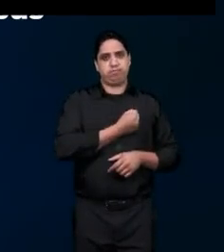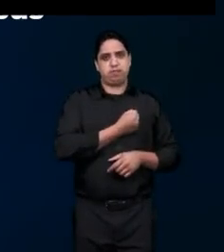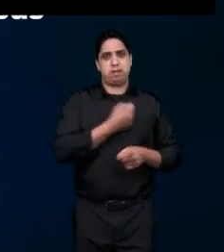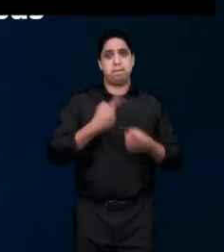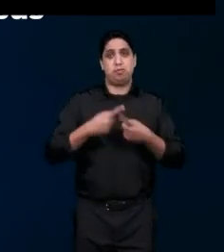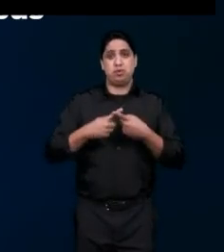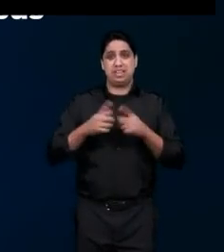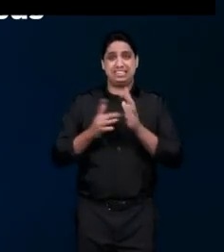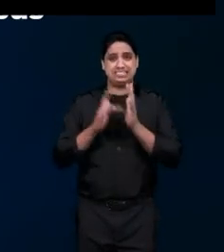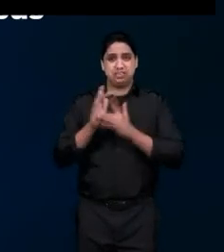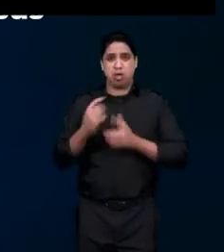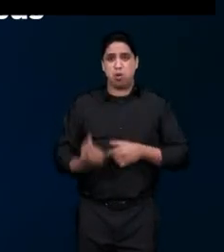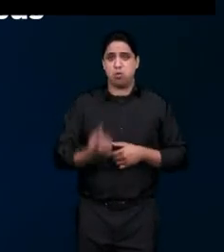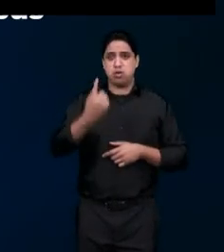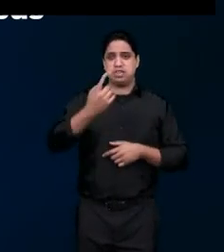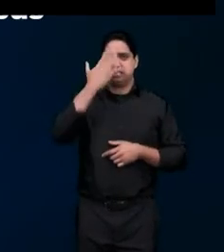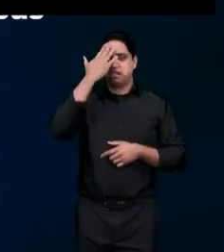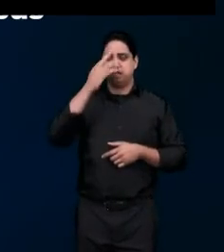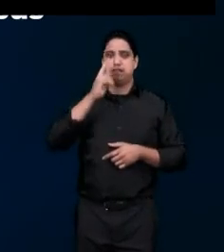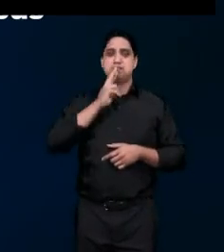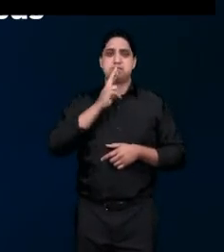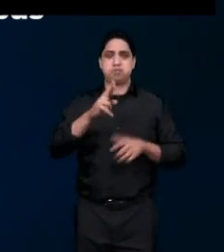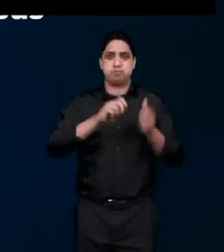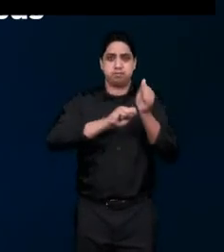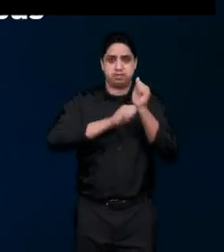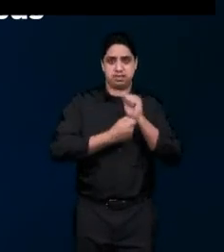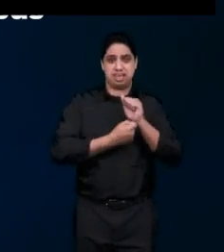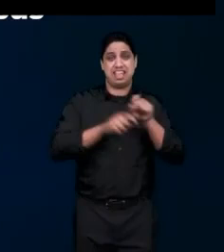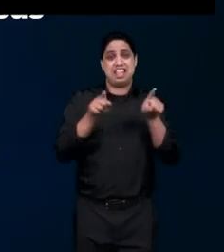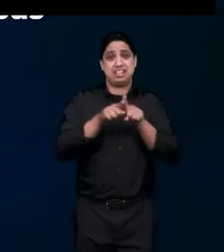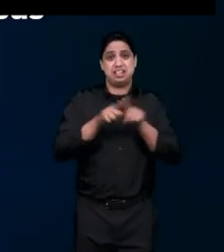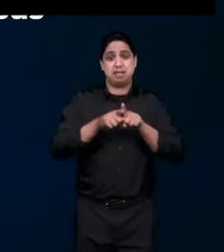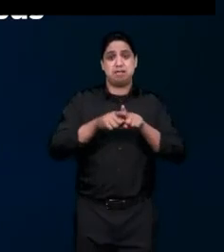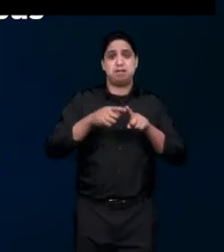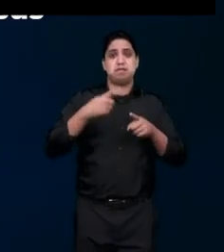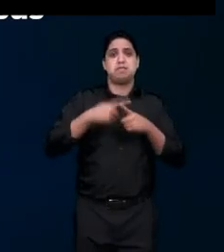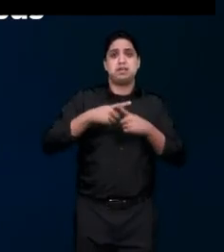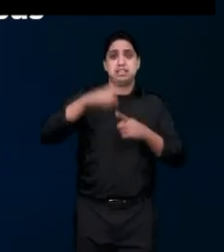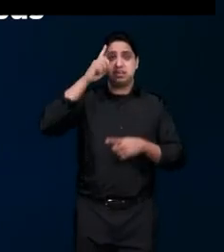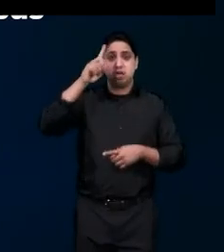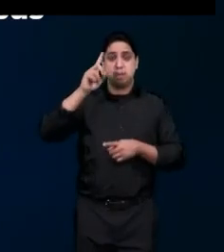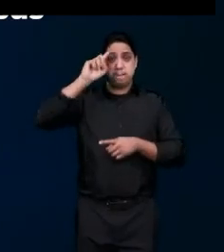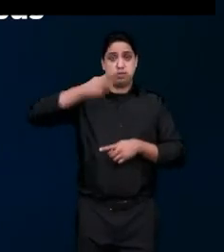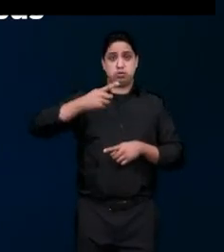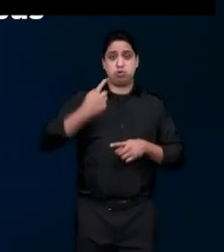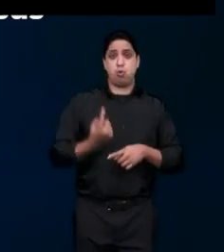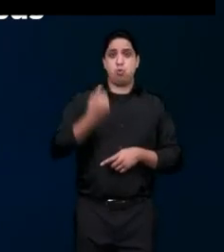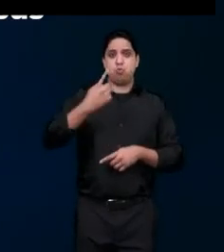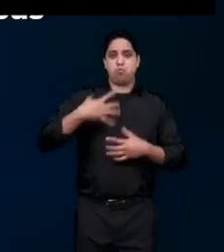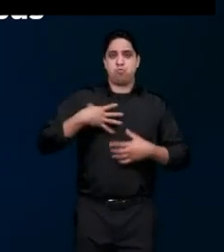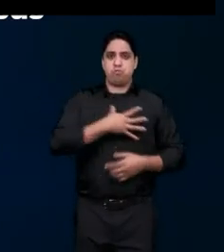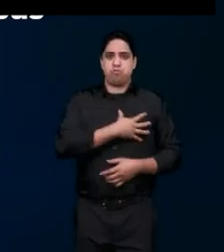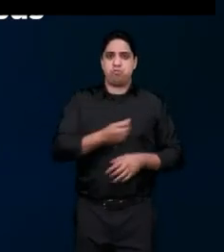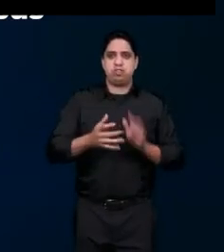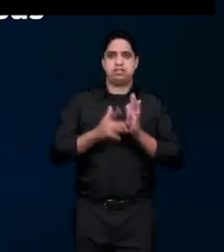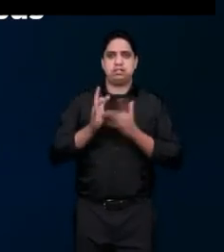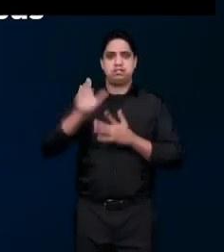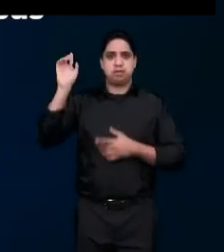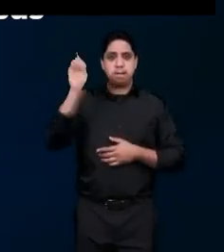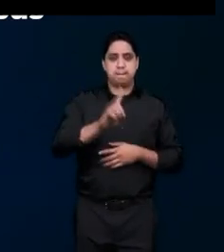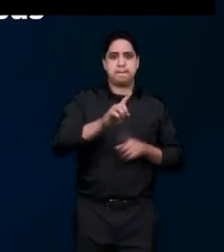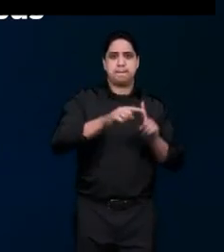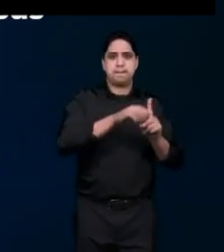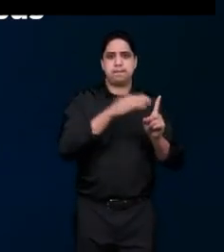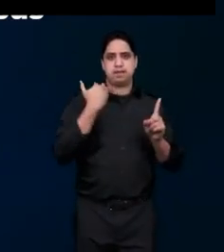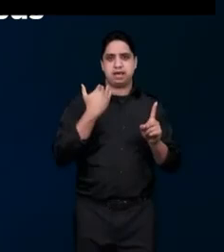sa la risposta del mistero, ma anche perché Dio invia il suo unico figlio, Gesù, perché morisse per noi. Così